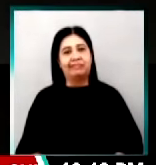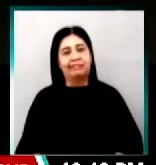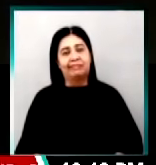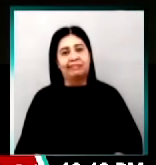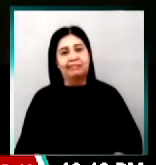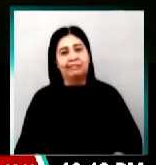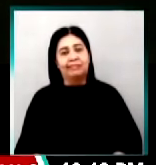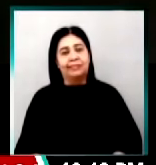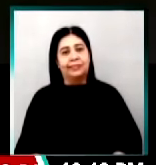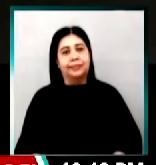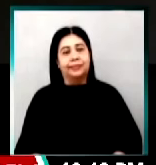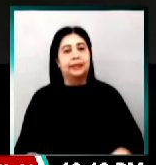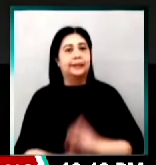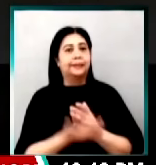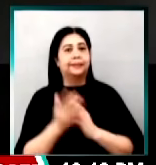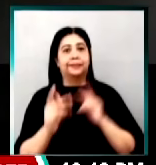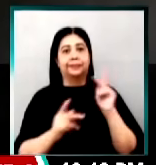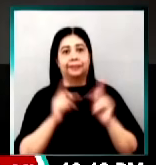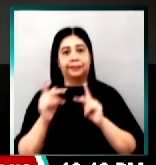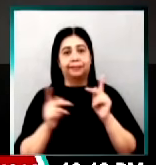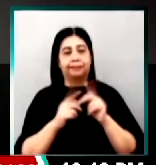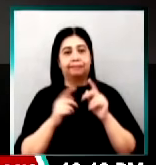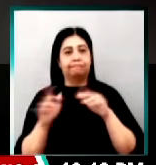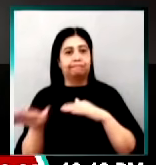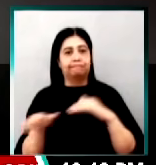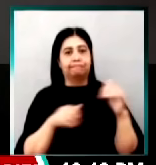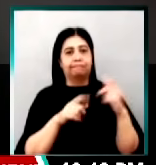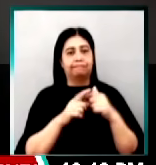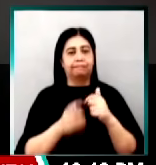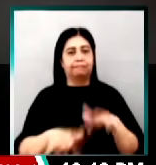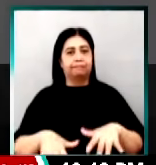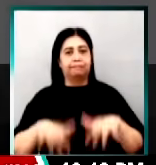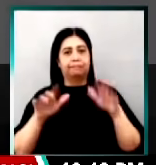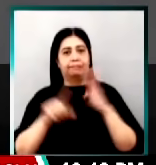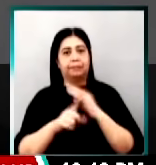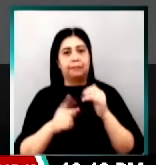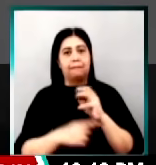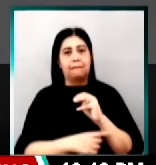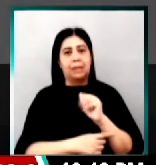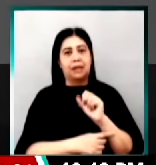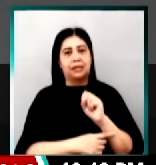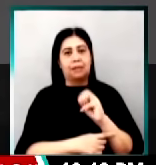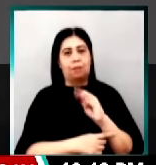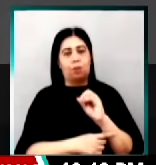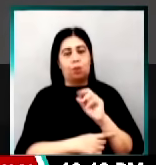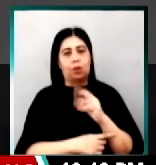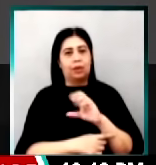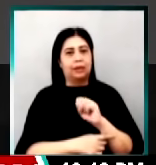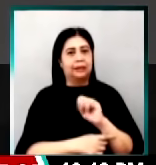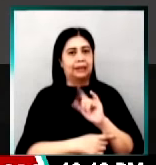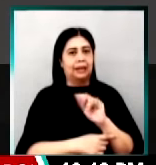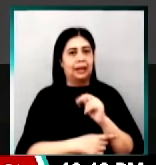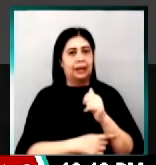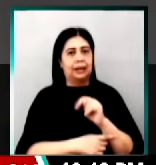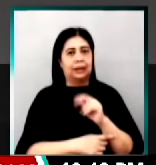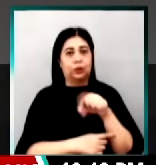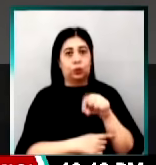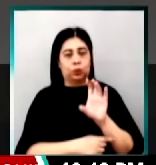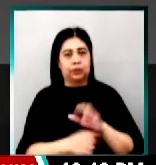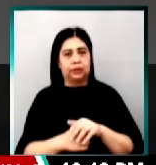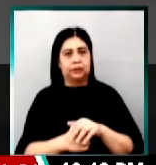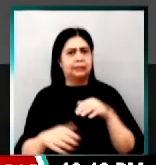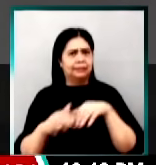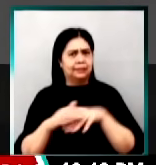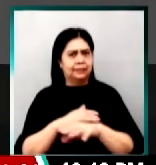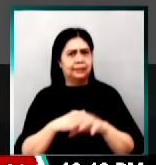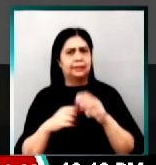Ilang residente naman ang inilikas dahil sa pagbaha sa Barangay Masambong at Barangay Silangan sa Quezon City. Pinasok ng tubig ang ilang